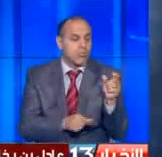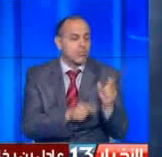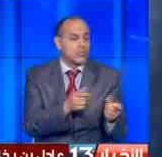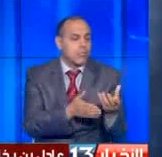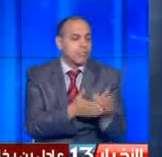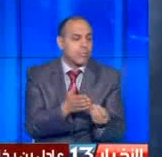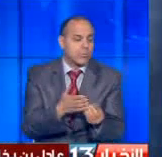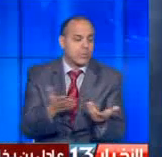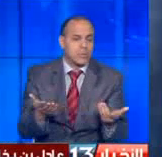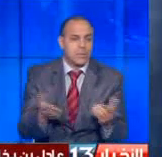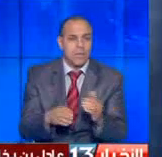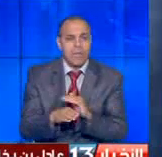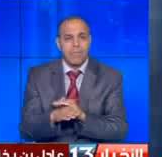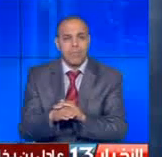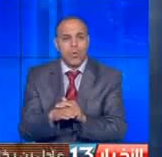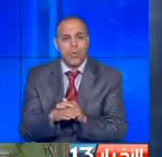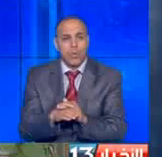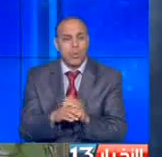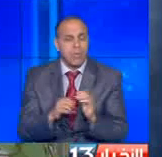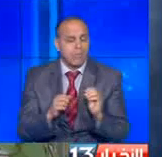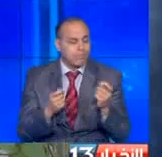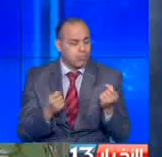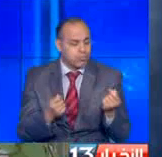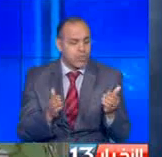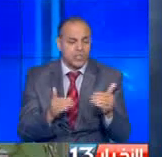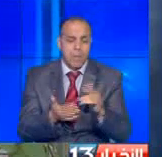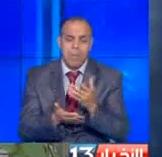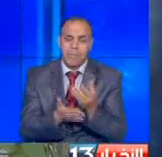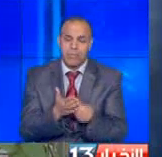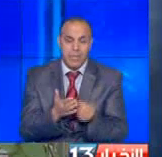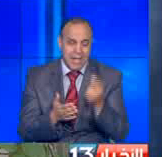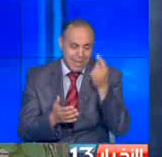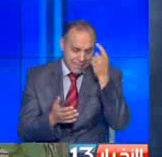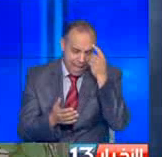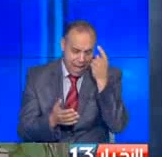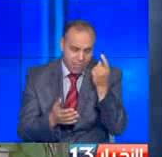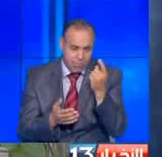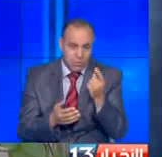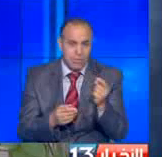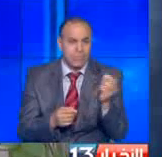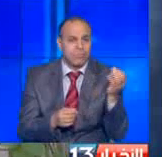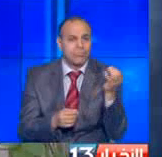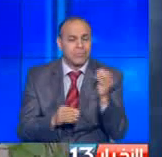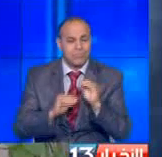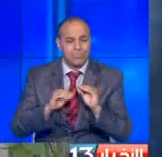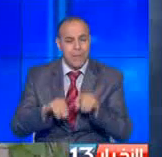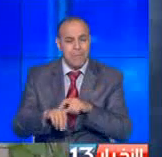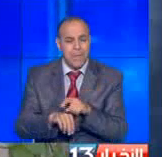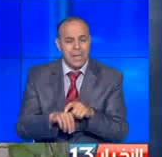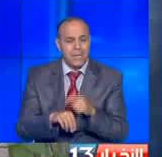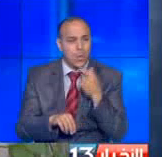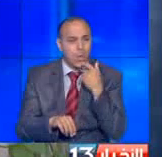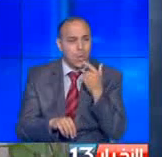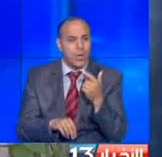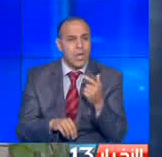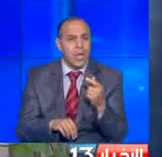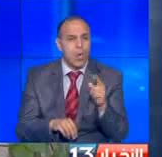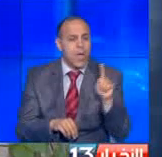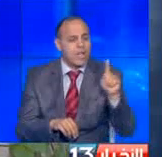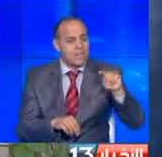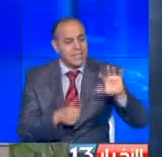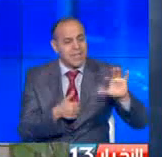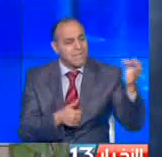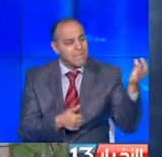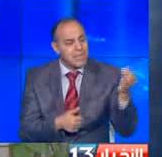ومن ناحيه الامكانيات وتجهيزه تعرف اللي اه نسبه التاثير في البلديه مثل واحد فاصل سته في